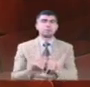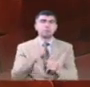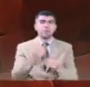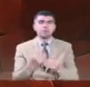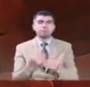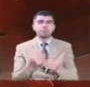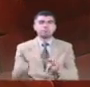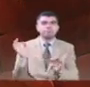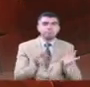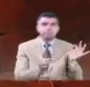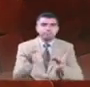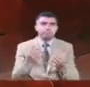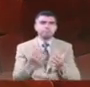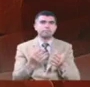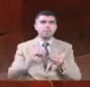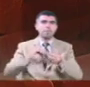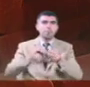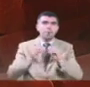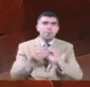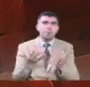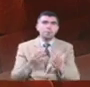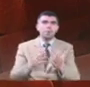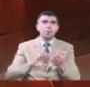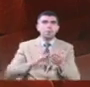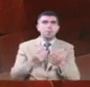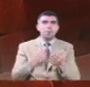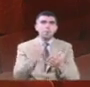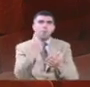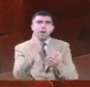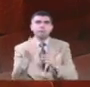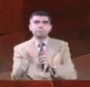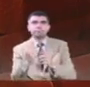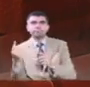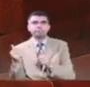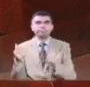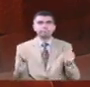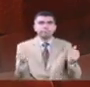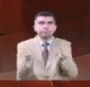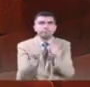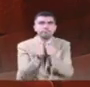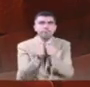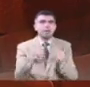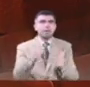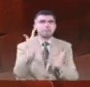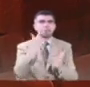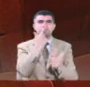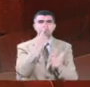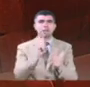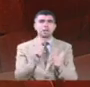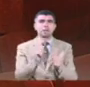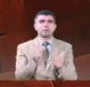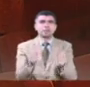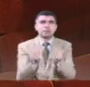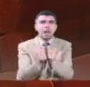إطار النزاعات والخصامات يحاول كل طرف أن يتحقق مصالحها وهو منها خلال هذه العملية